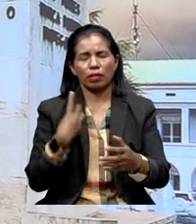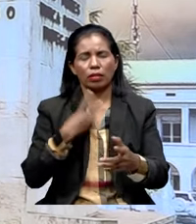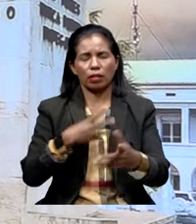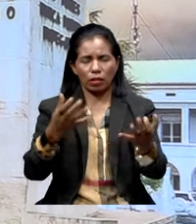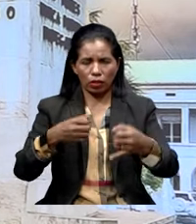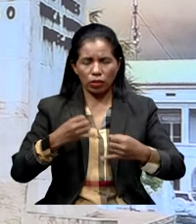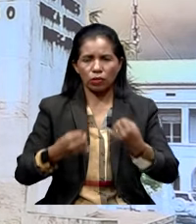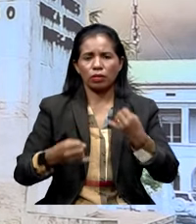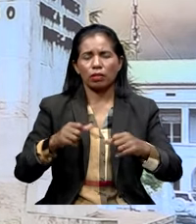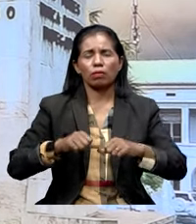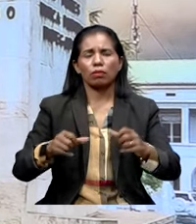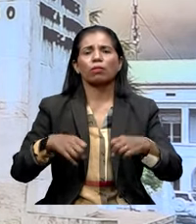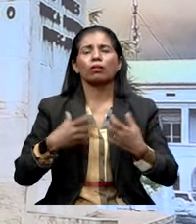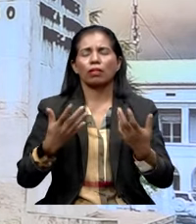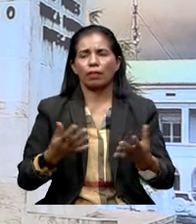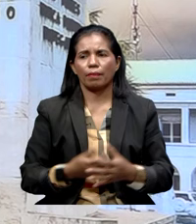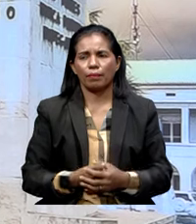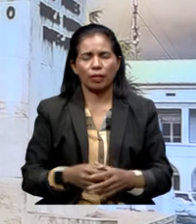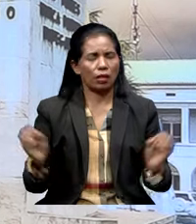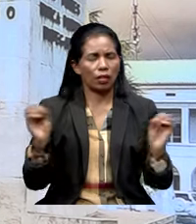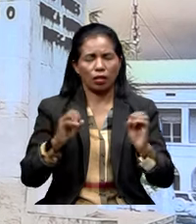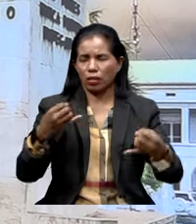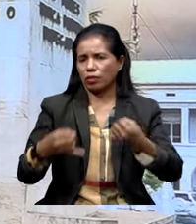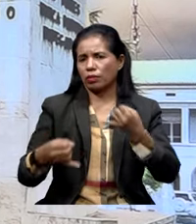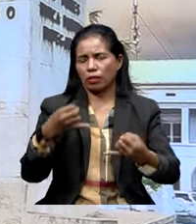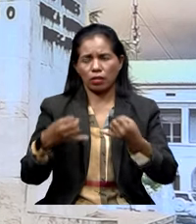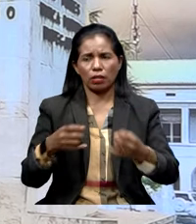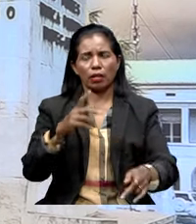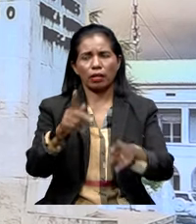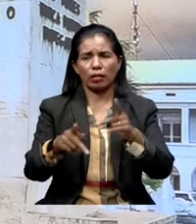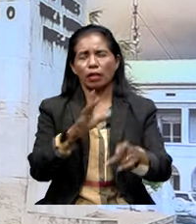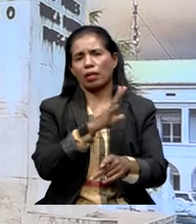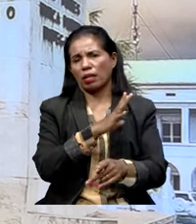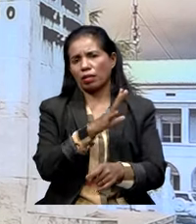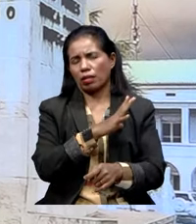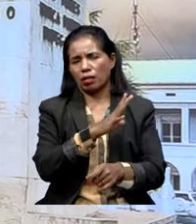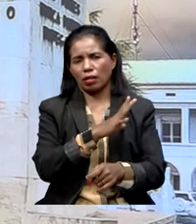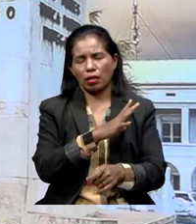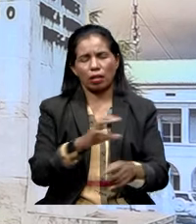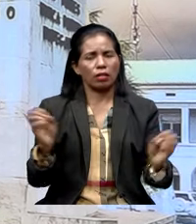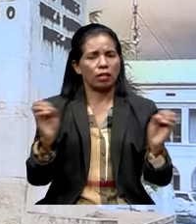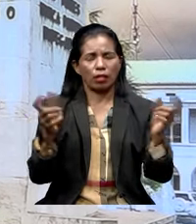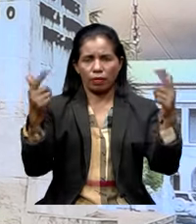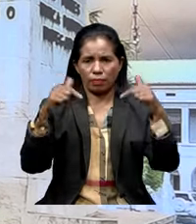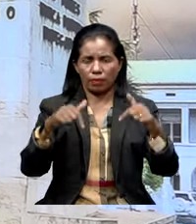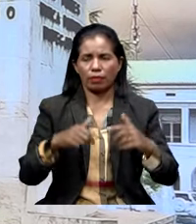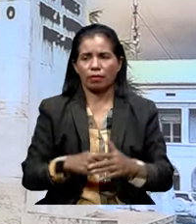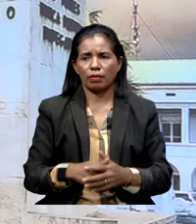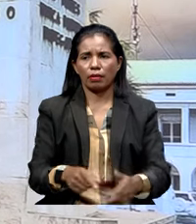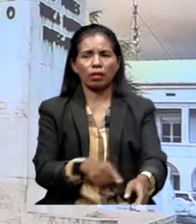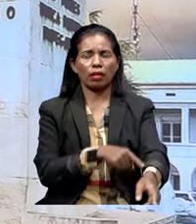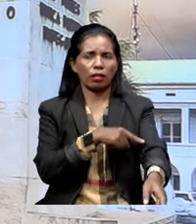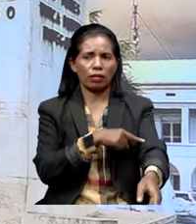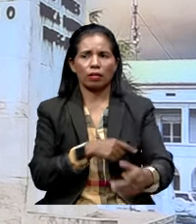justisia lawan sah. Lawan. Nih justisia mana lawan tambah bodoh lah. Ia mesti bit mana hehehe justisia mana lawan. Clear tu, kita